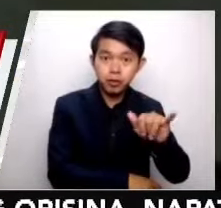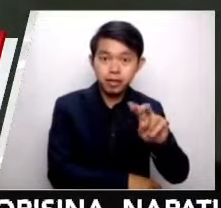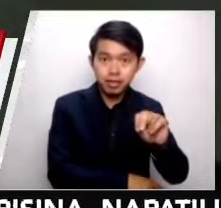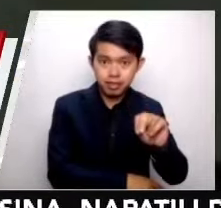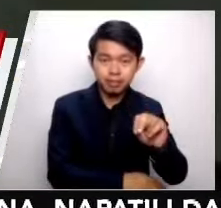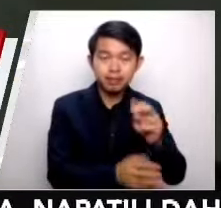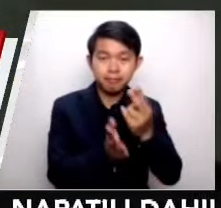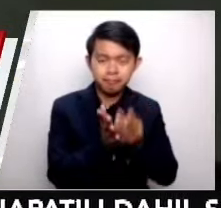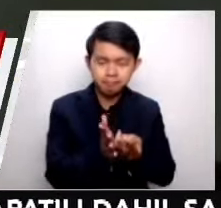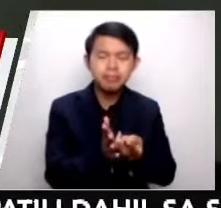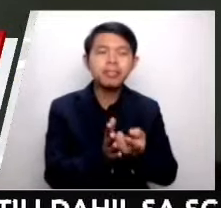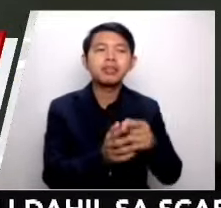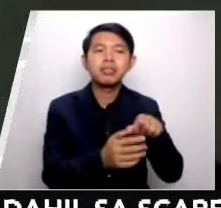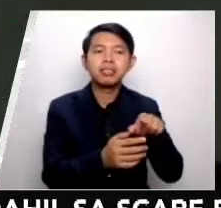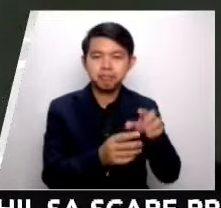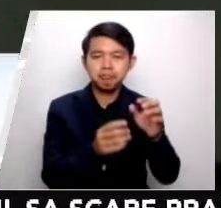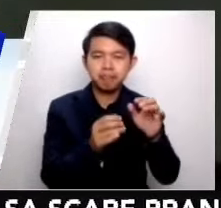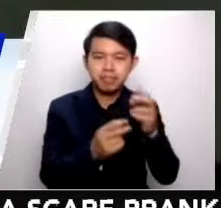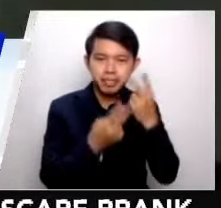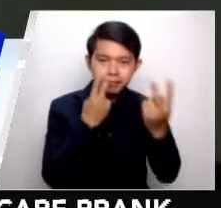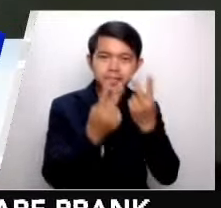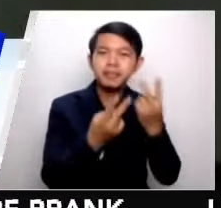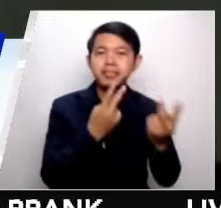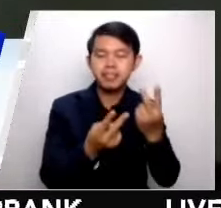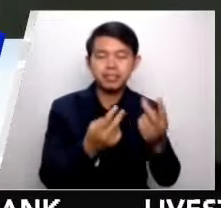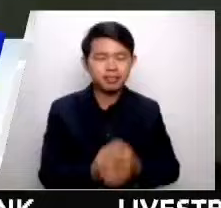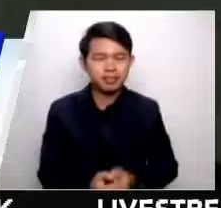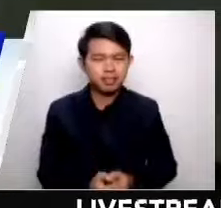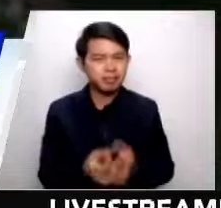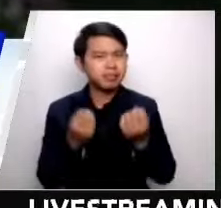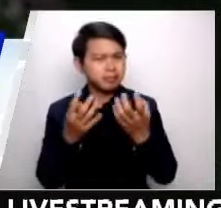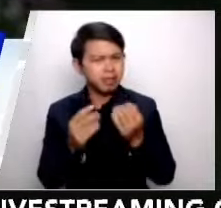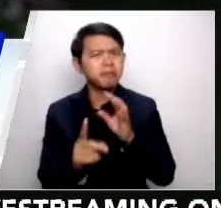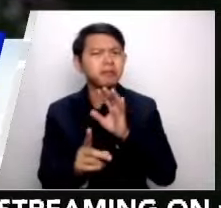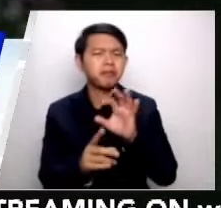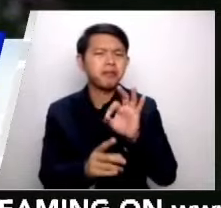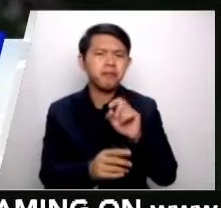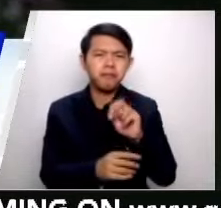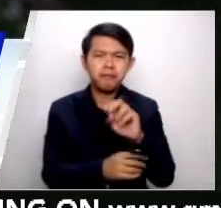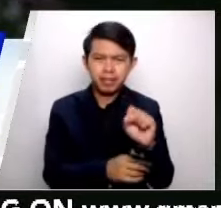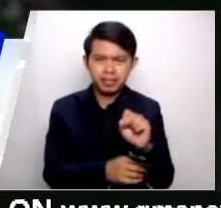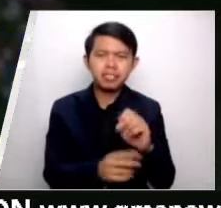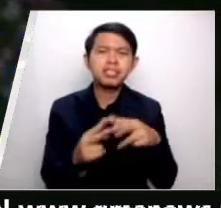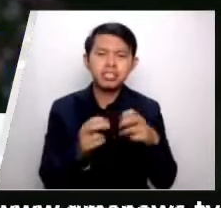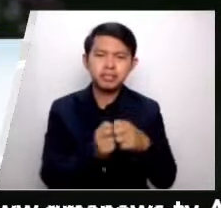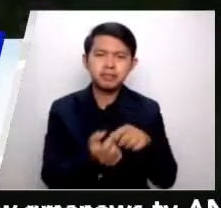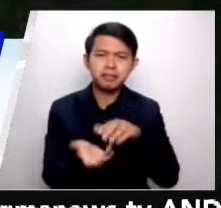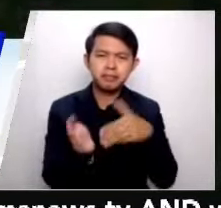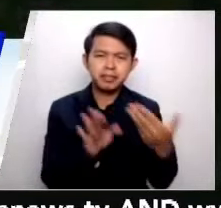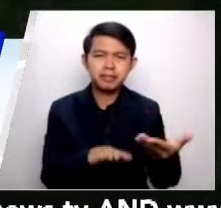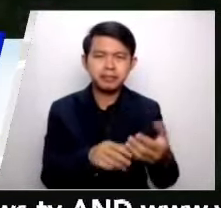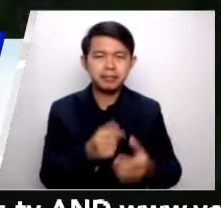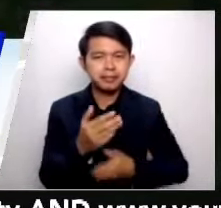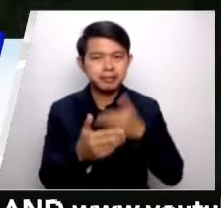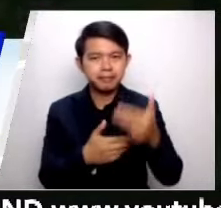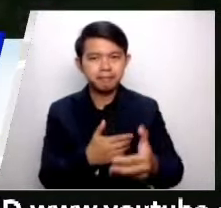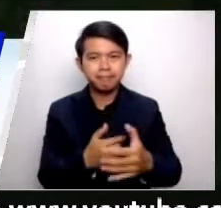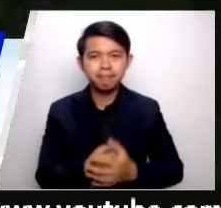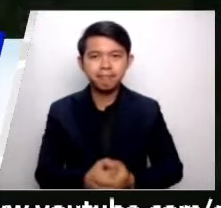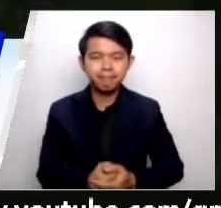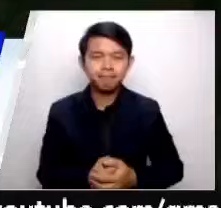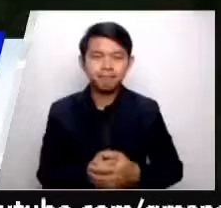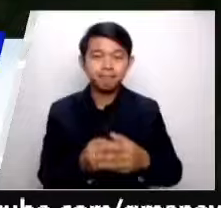niyang fans kahit ano. Kahit alam mong yumaon na po siya. Sabi ng pamunuan ng Manila Memorial Park, dahil kadikit